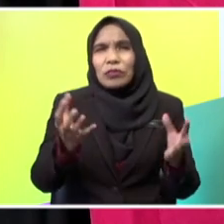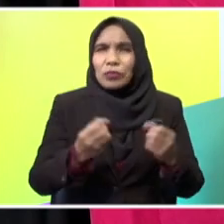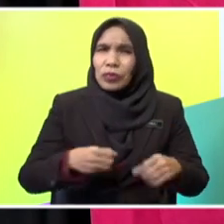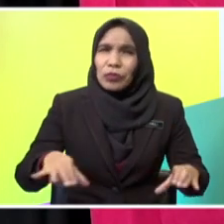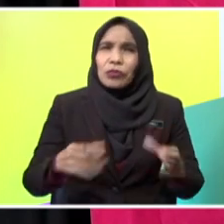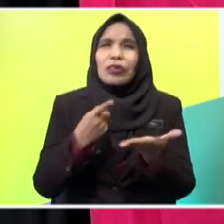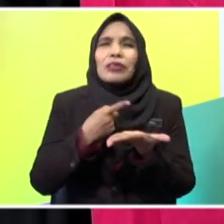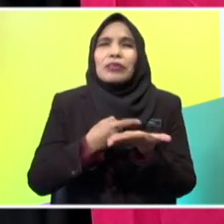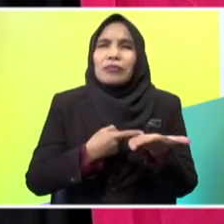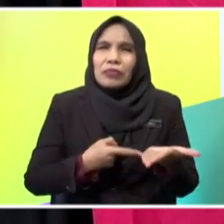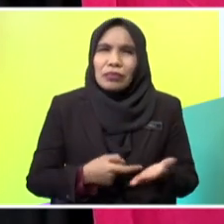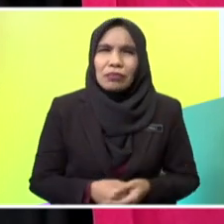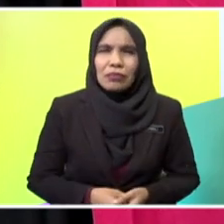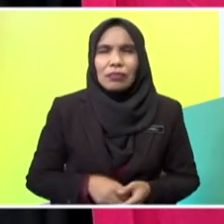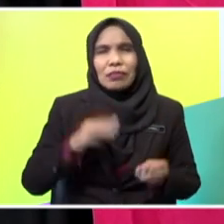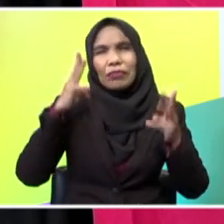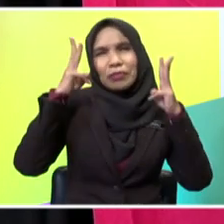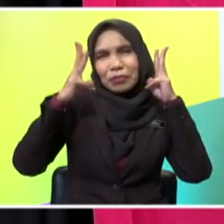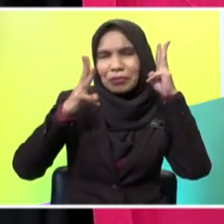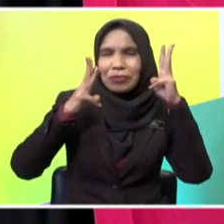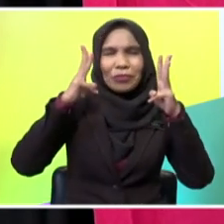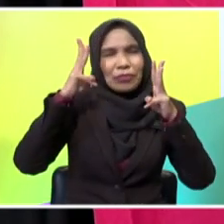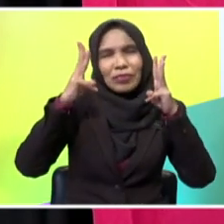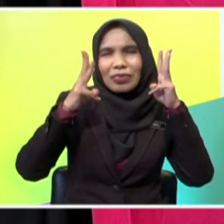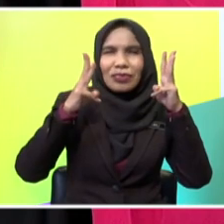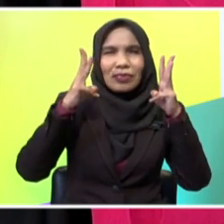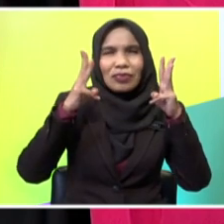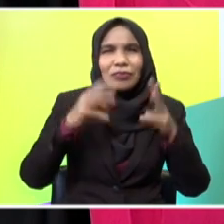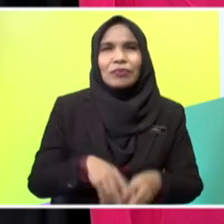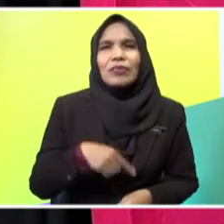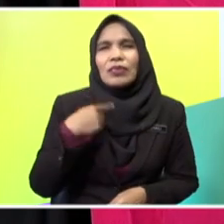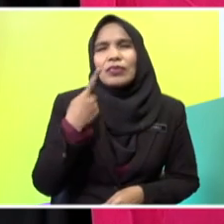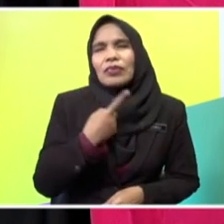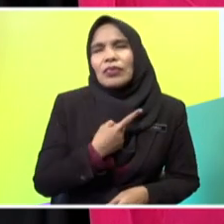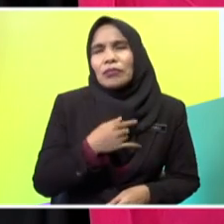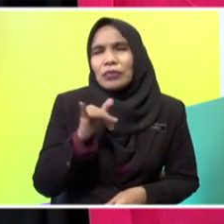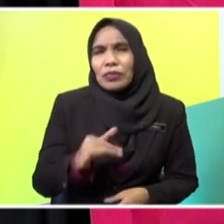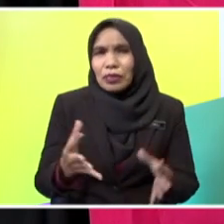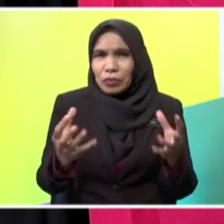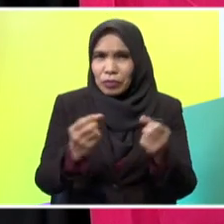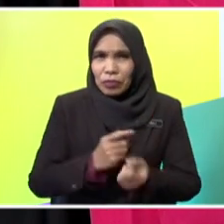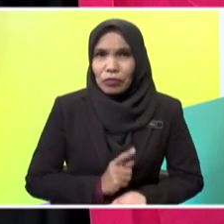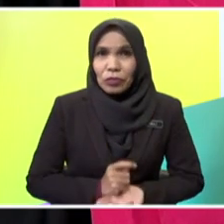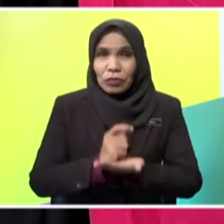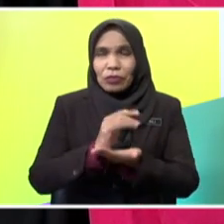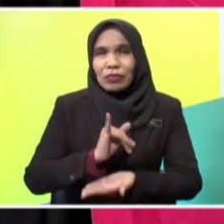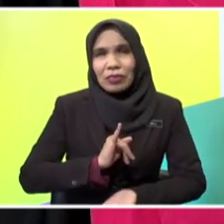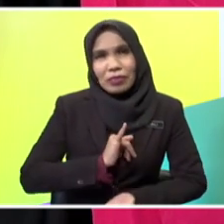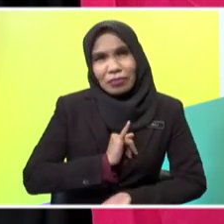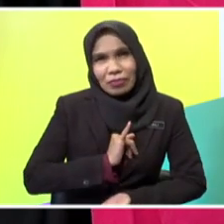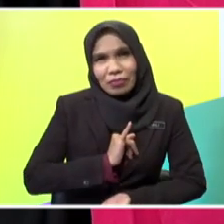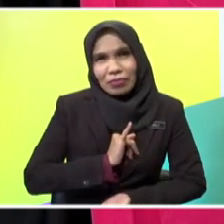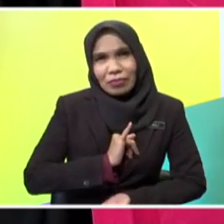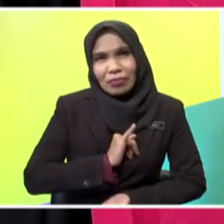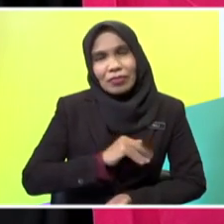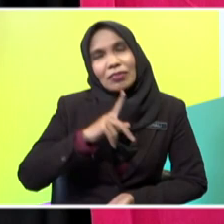ni. Peninglah kepala. Siapa nak tolong saya ni? La la